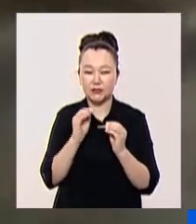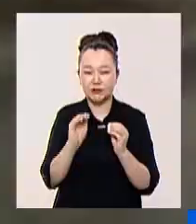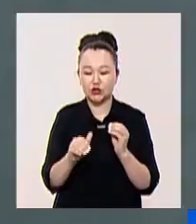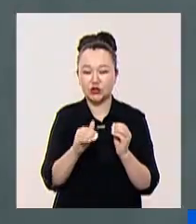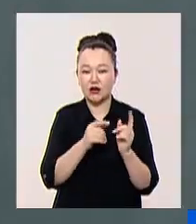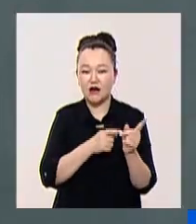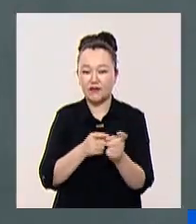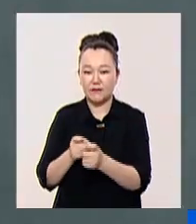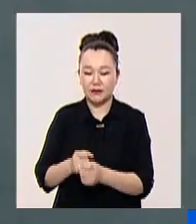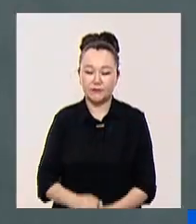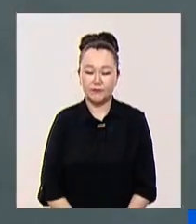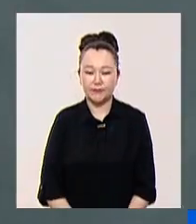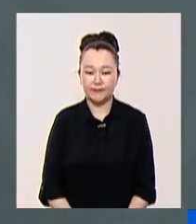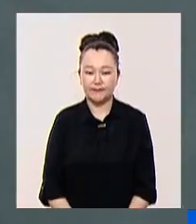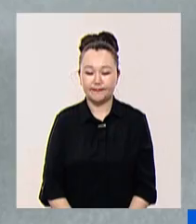тысяч автоматов.